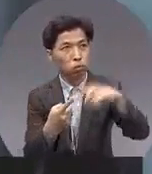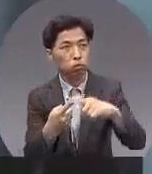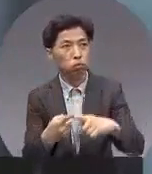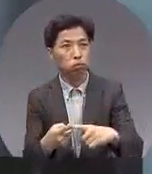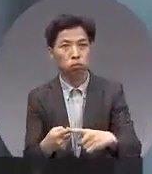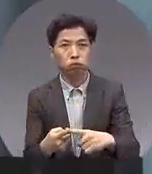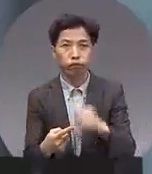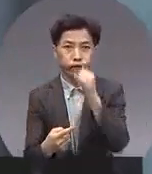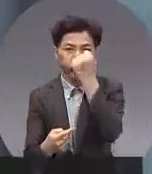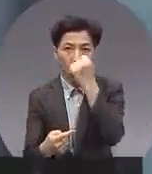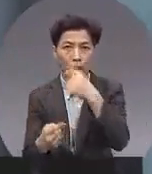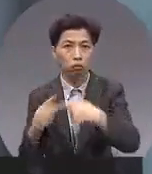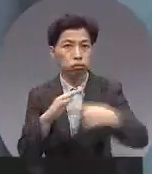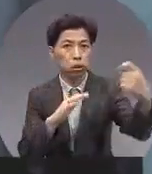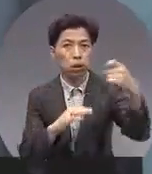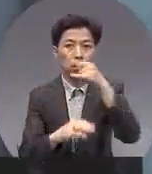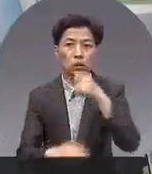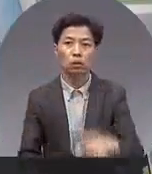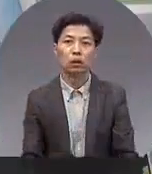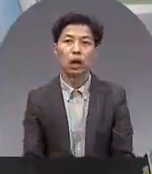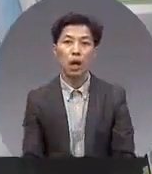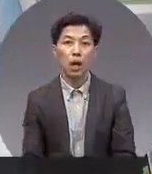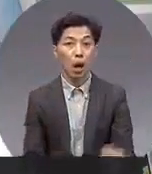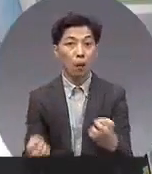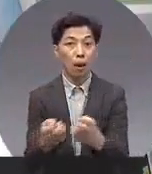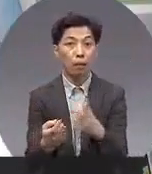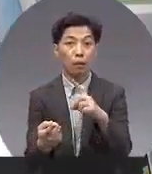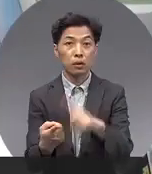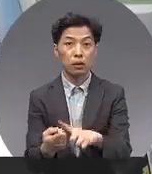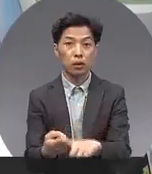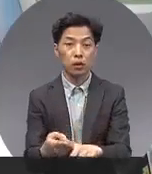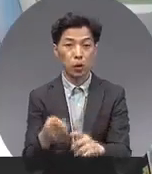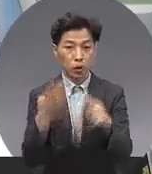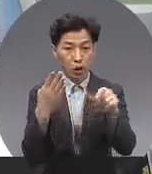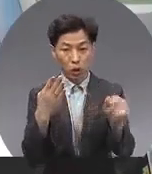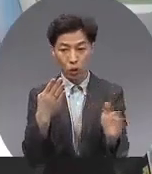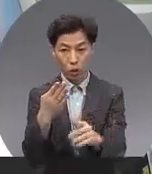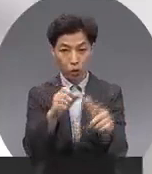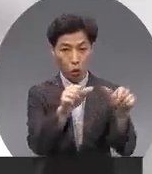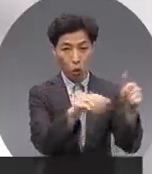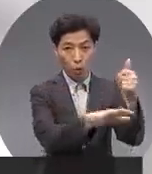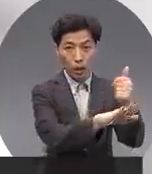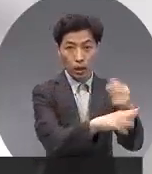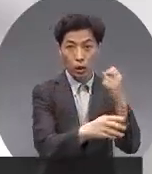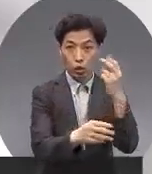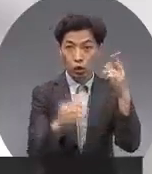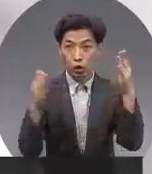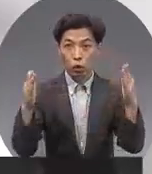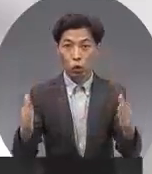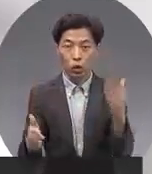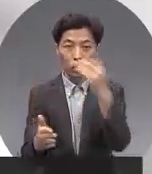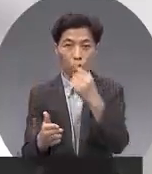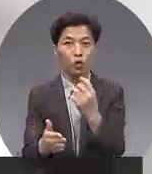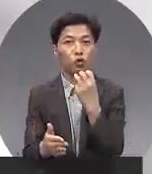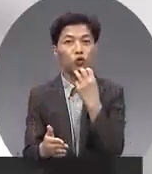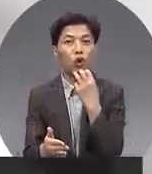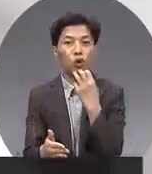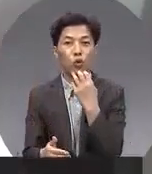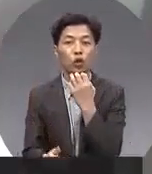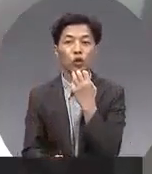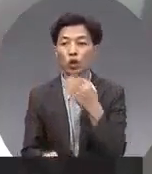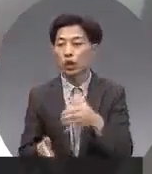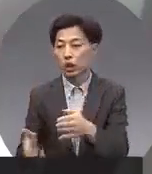듯이 가져갔습니다. 이런 식으로 남성은 지난 4월 초부터 5월 말까지 약 두 달 동안 청주와 서울, 경기도